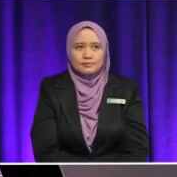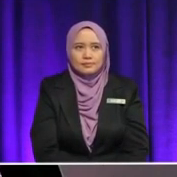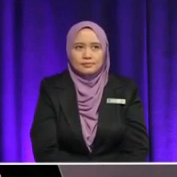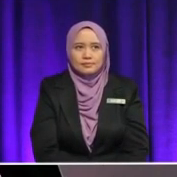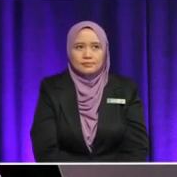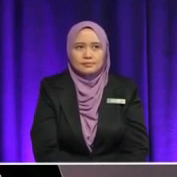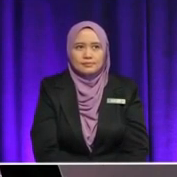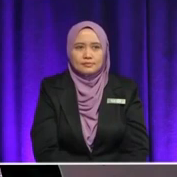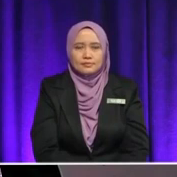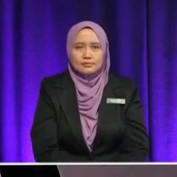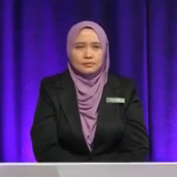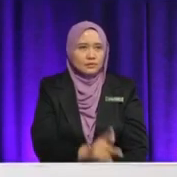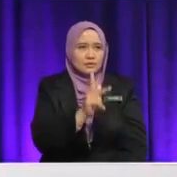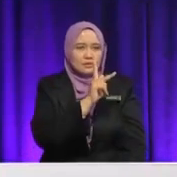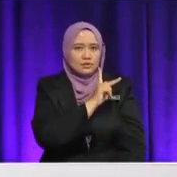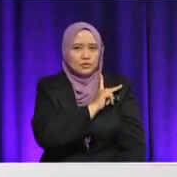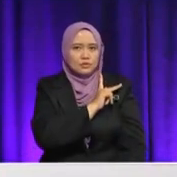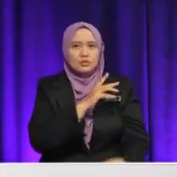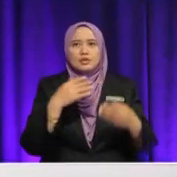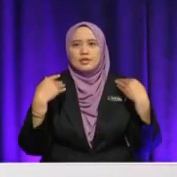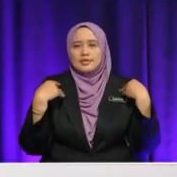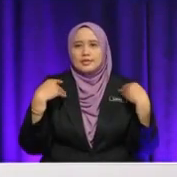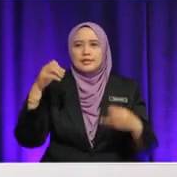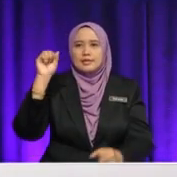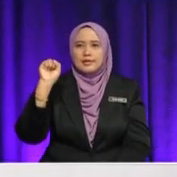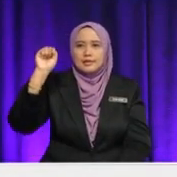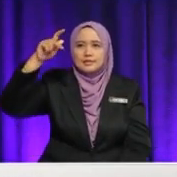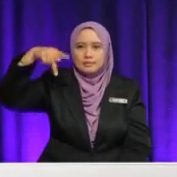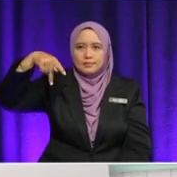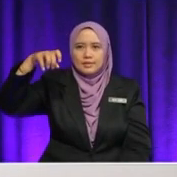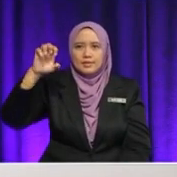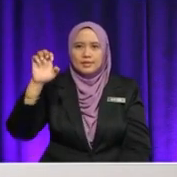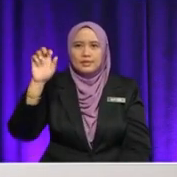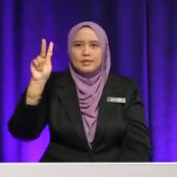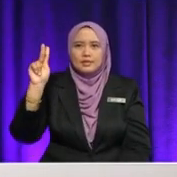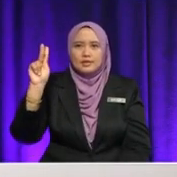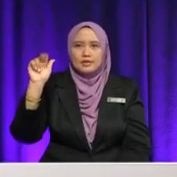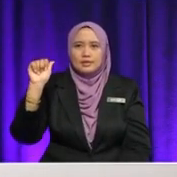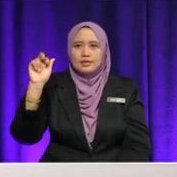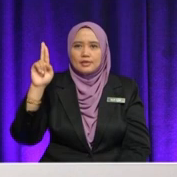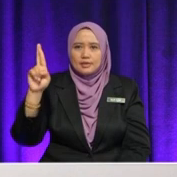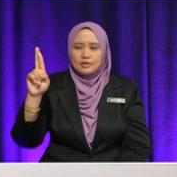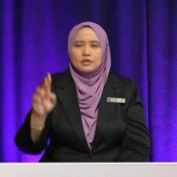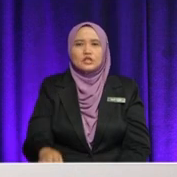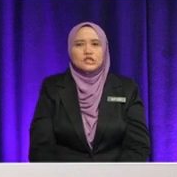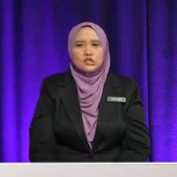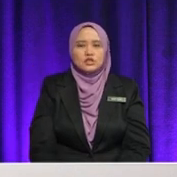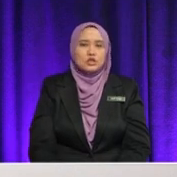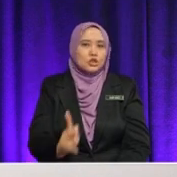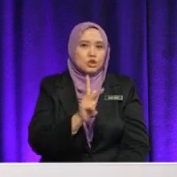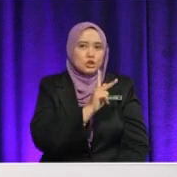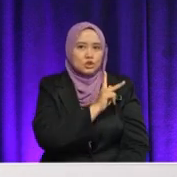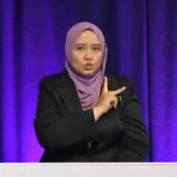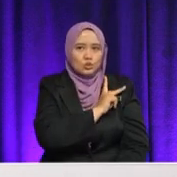bentuke diketuai oleh Spike Spike merupakan ketua kepada majelis kurang apa